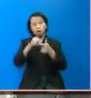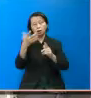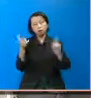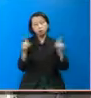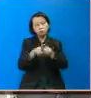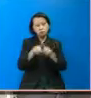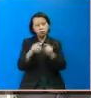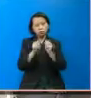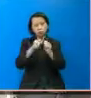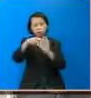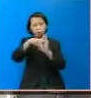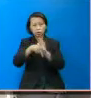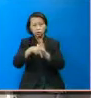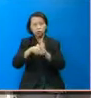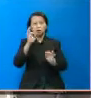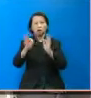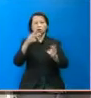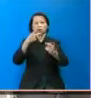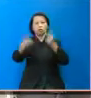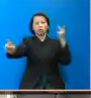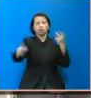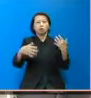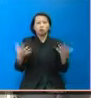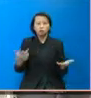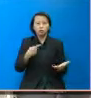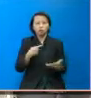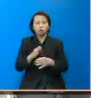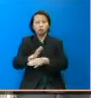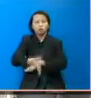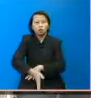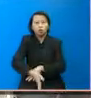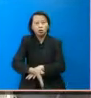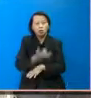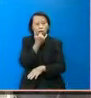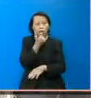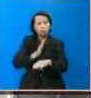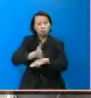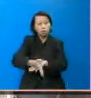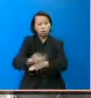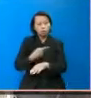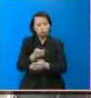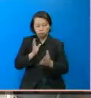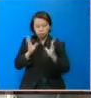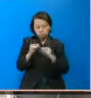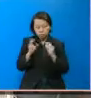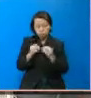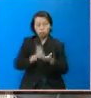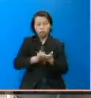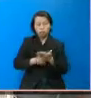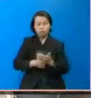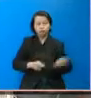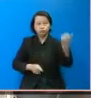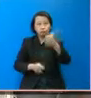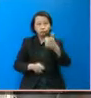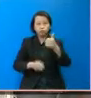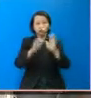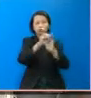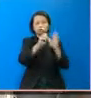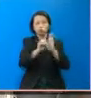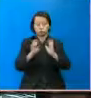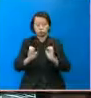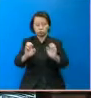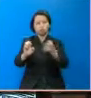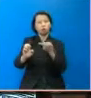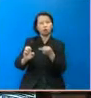dengan peraturan? Kalau kita bercanggah dengan ini, kita dah melanggar persidangan yang kita bincangkan. Pertama, ordinance darurat